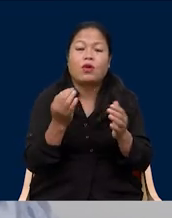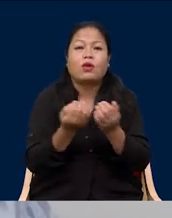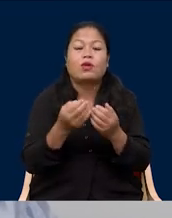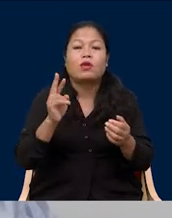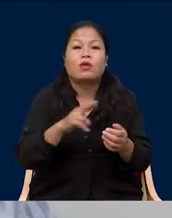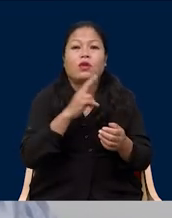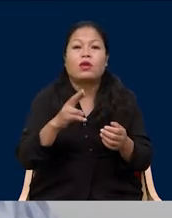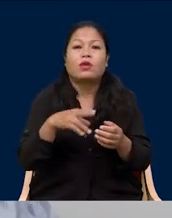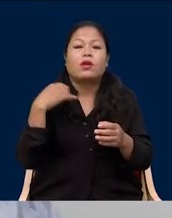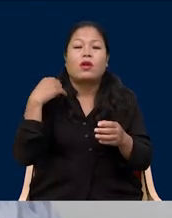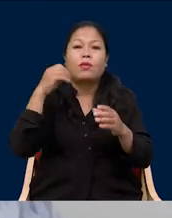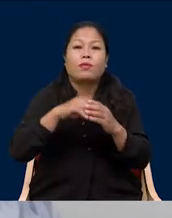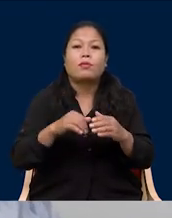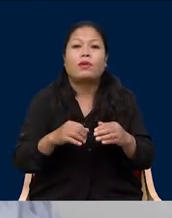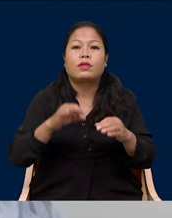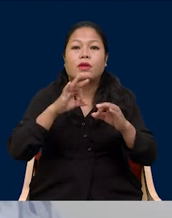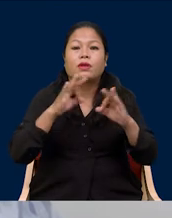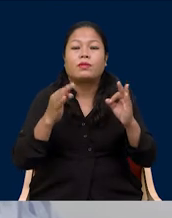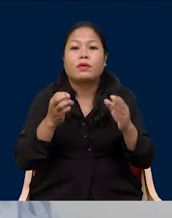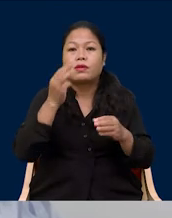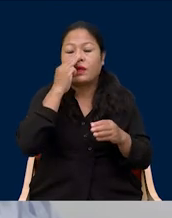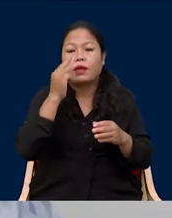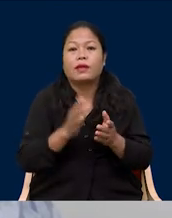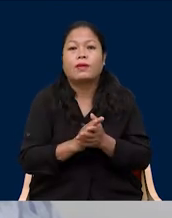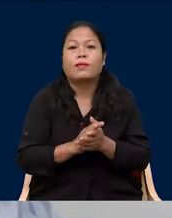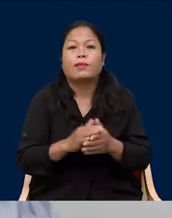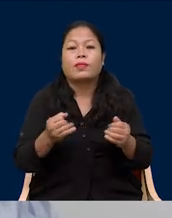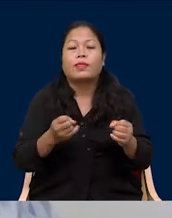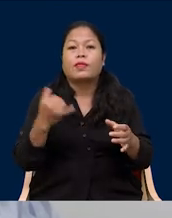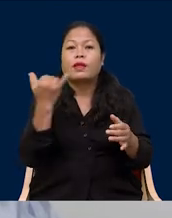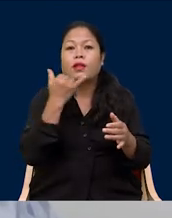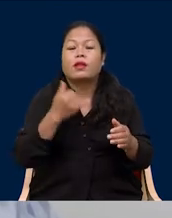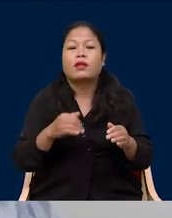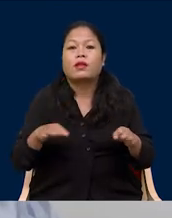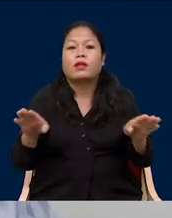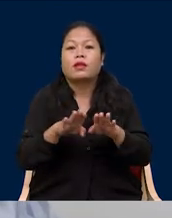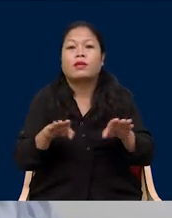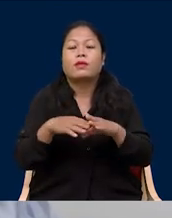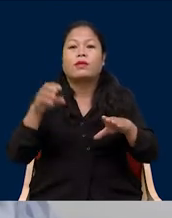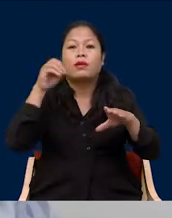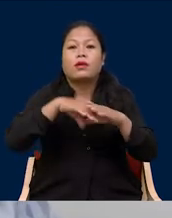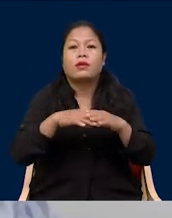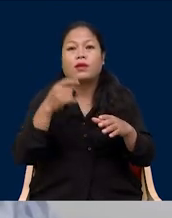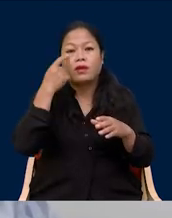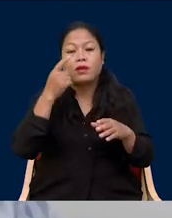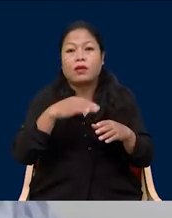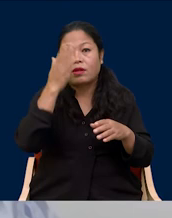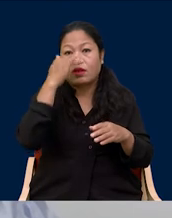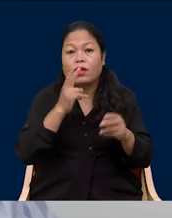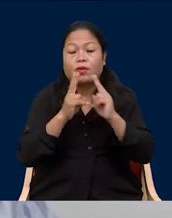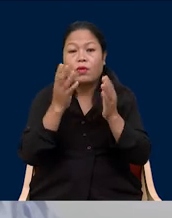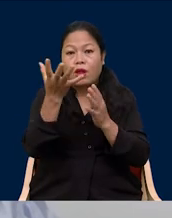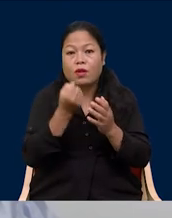प्रतिनिधित्व सुनिश्चित गरिएको छ र त्यो प्रत्येक विषयमा विषयवस्तुका हिसाबले पनि लैङ्गिक तथा सामाजिक